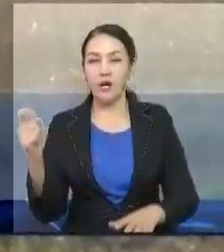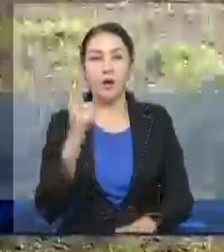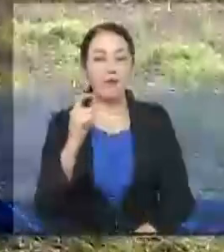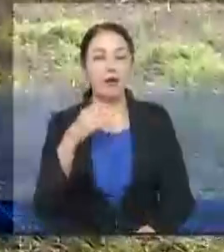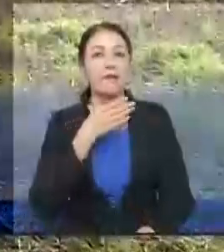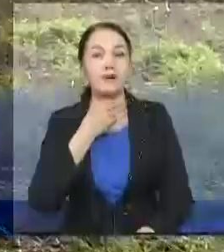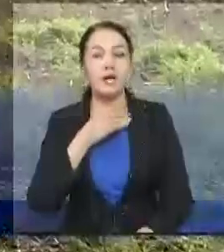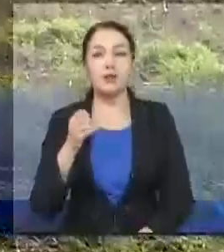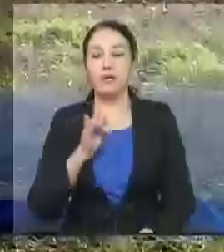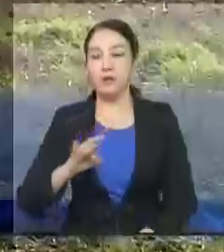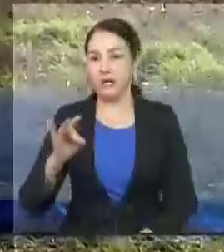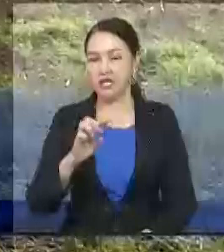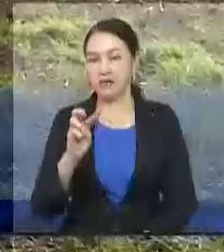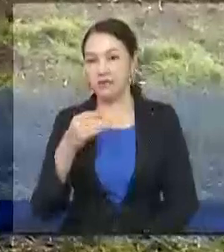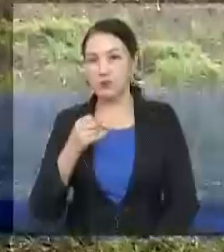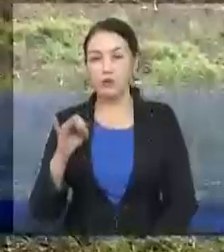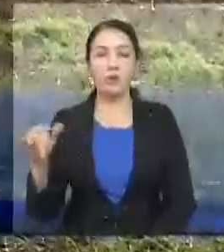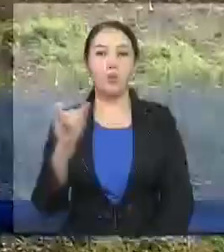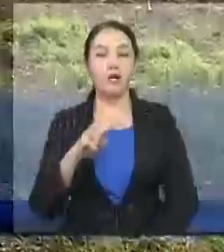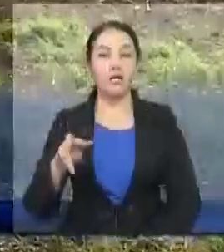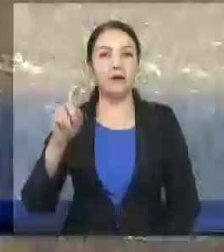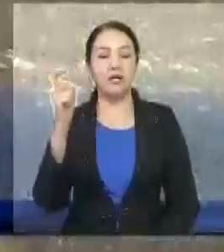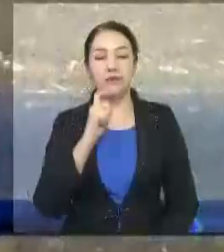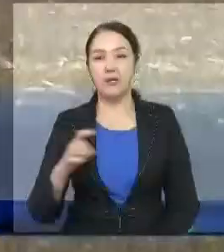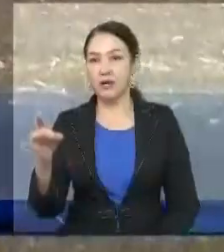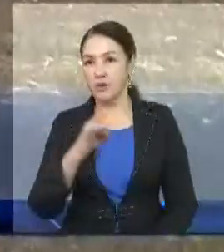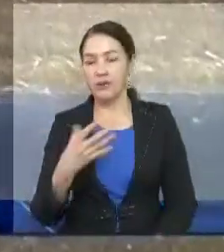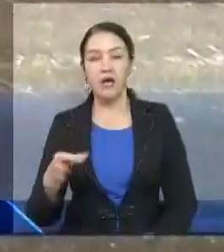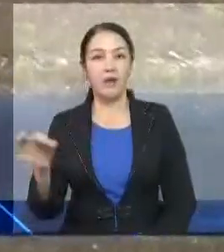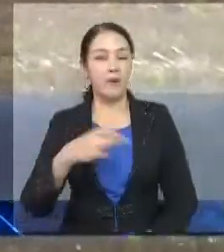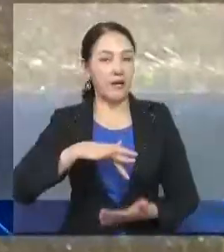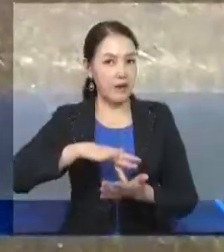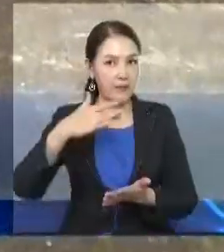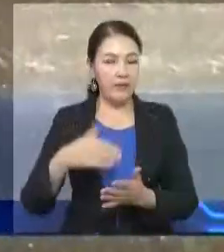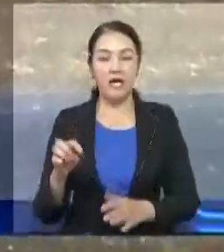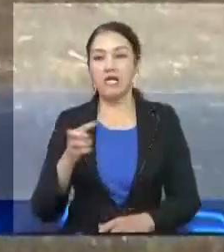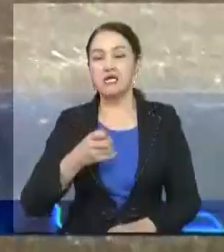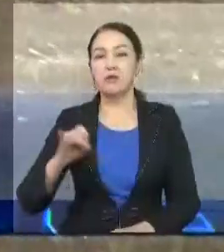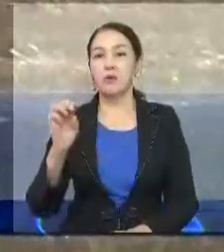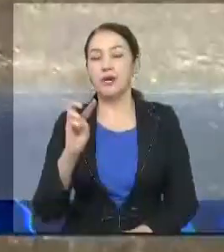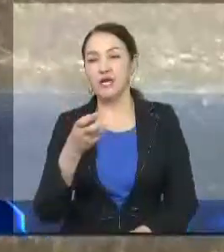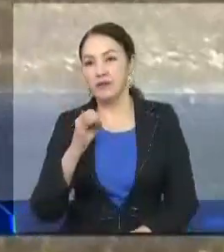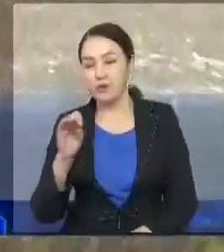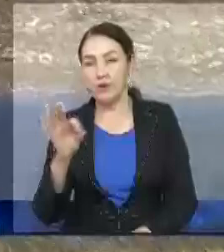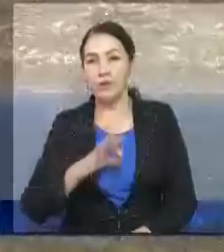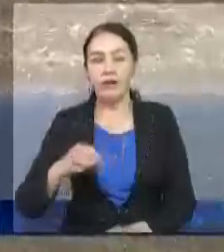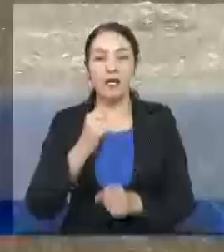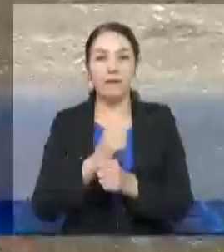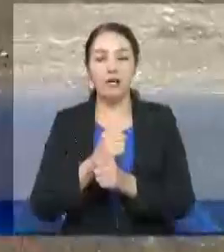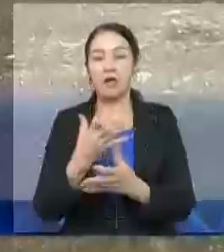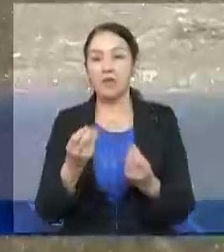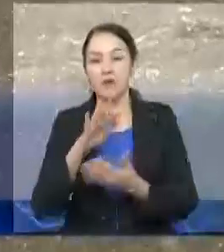Хабзинском, Мартукском, Мугалжарском, Темирском, Уйлском, Хромтауском районах и областном центре. В Алгинском, Каргалинском и Айтекибийском работы